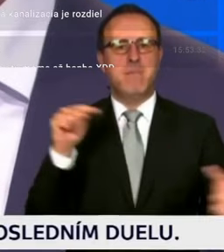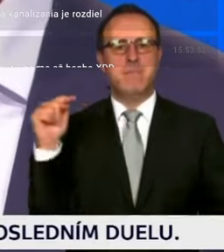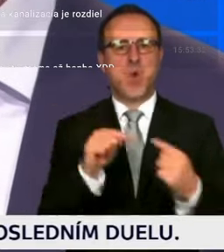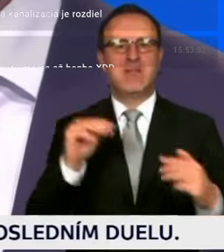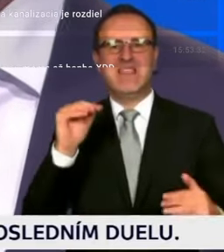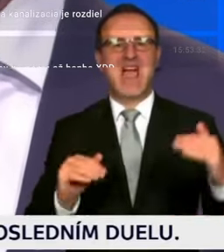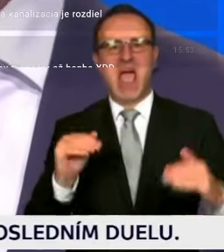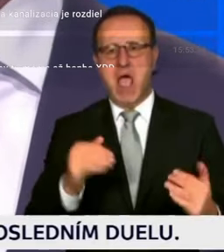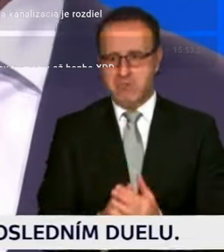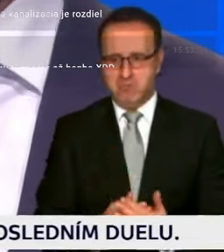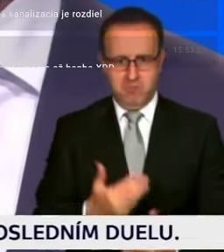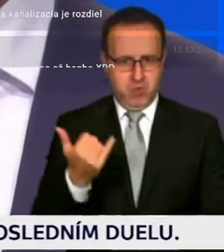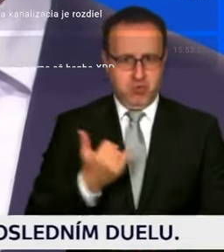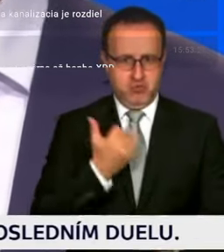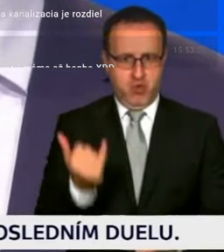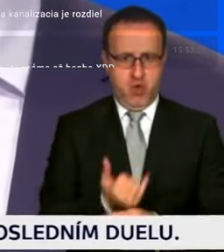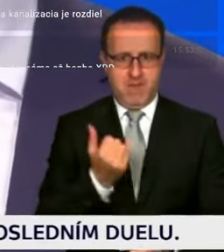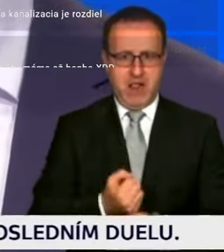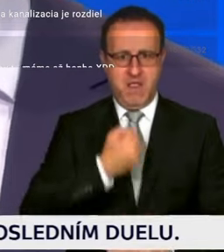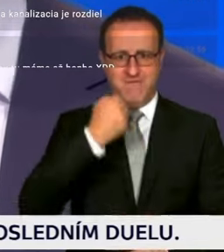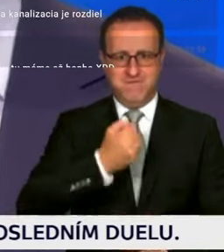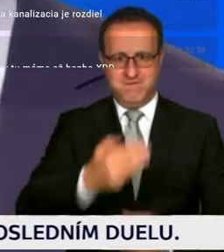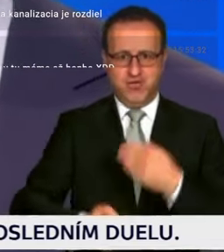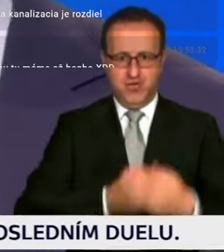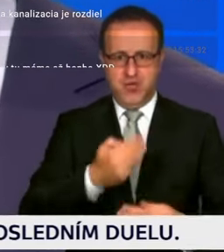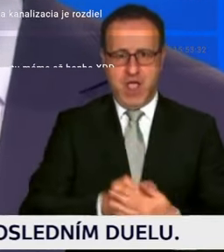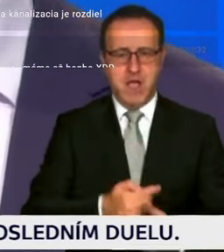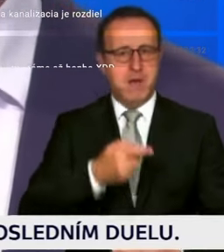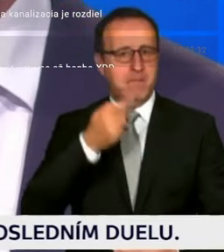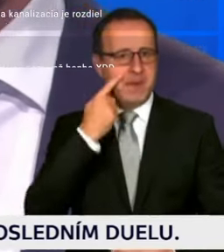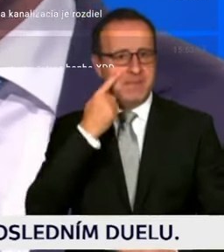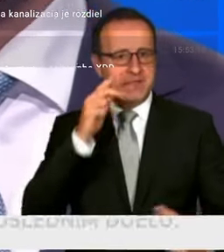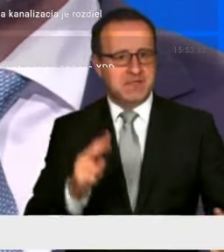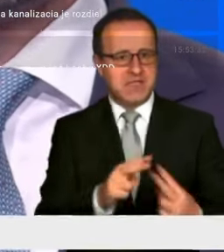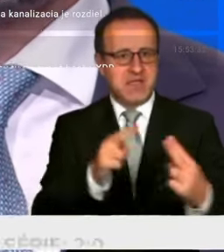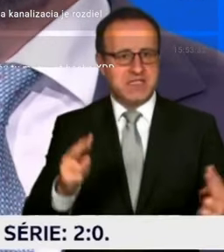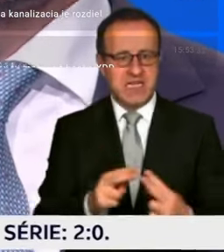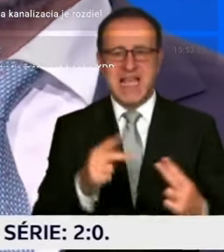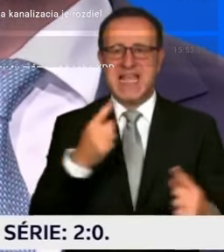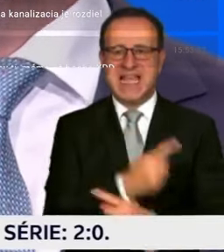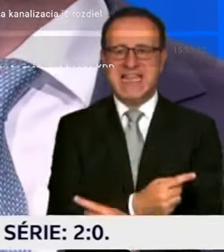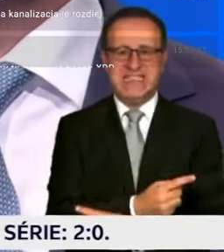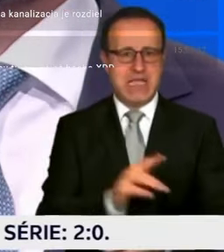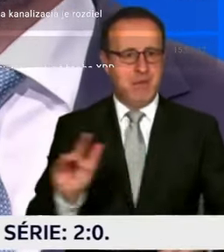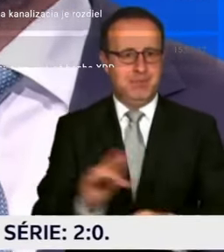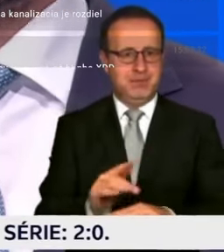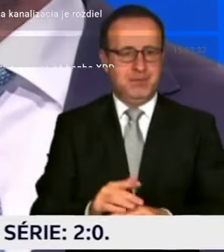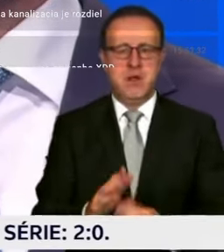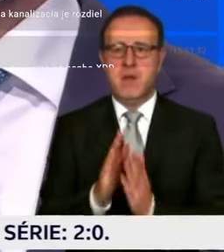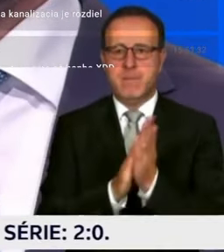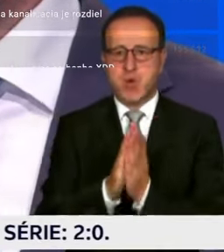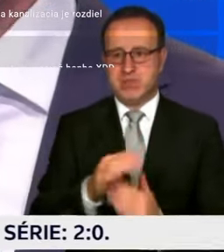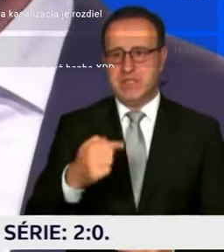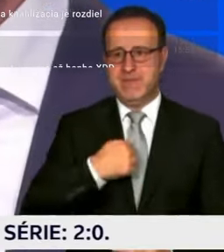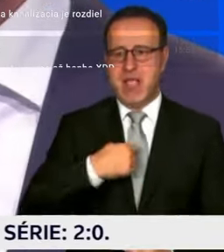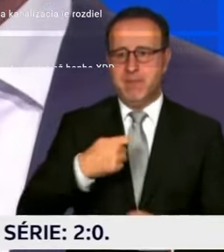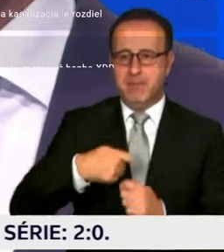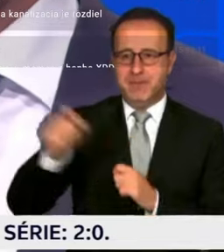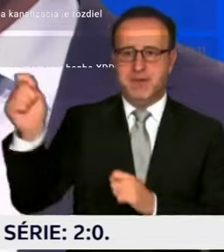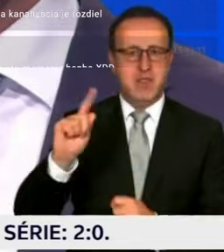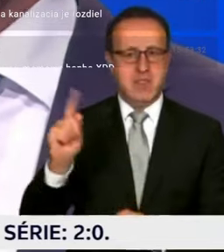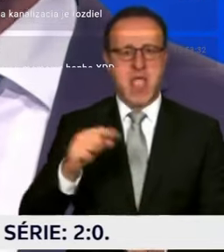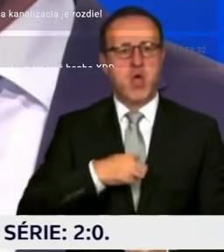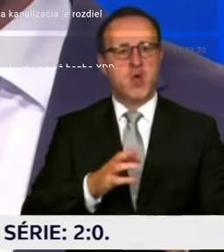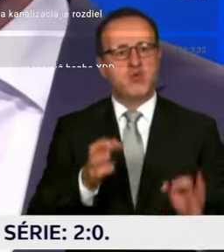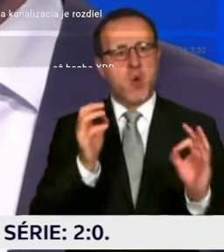fungujú si tam pomaly eh sa stretávajú Pravidelne a žiadna kríza nenastala preto mne nevyčítajte ak budem v dobrých veciach